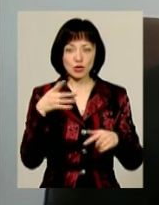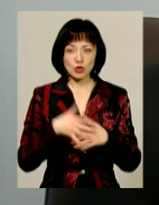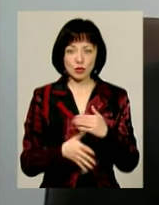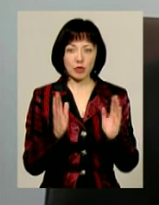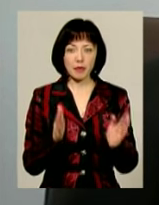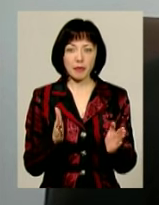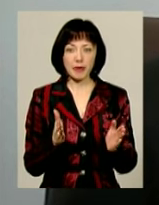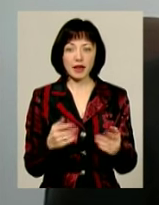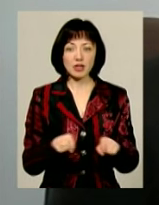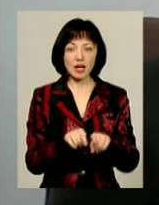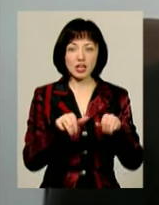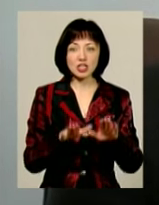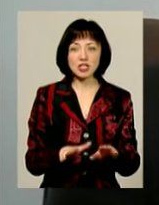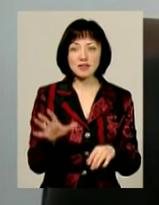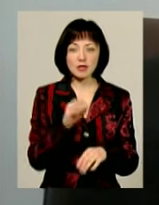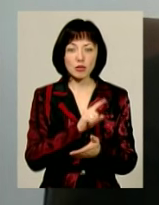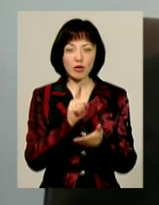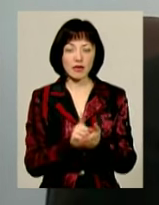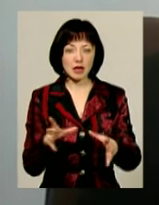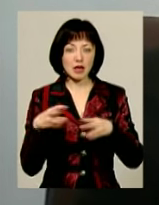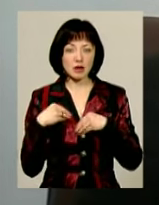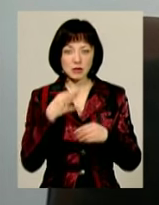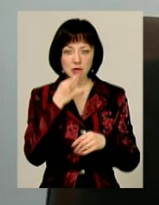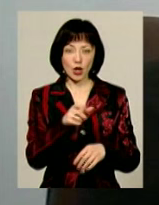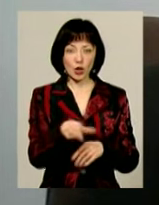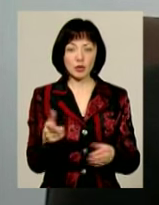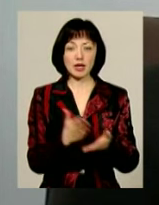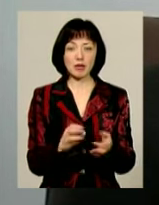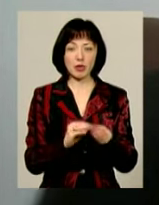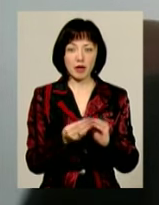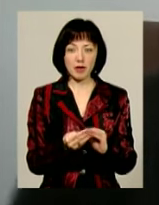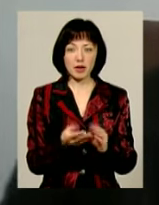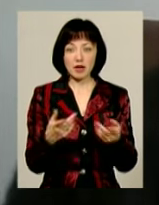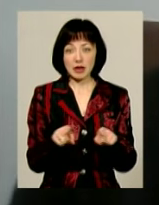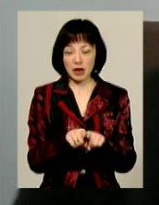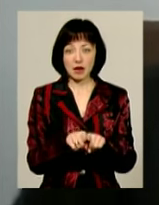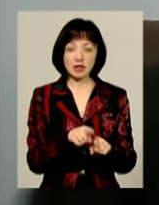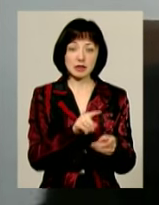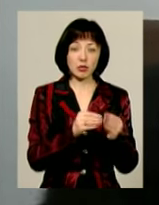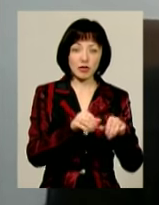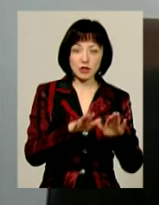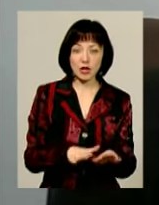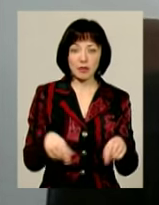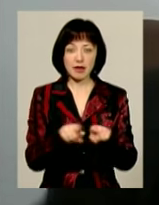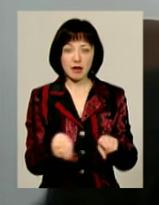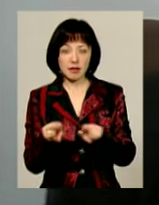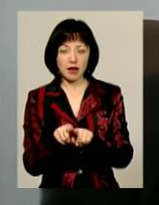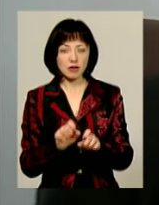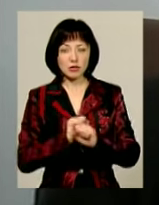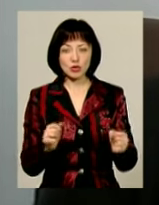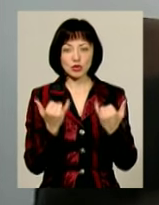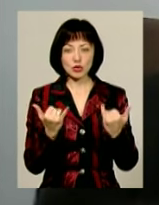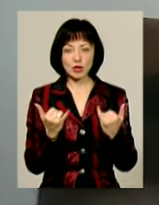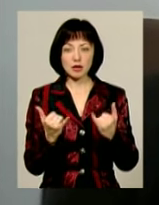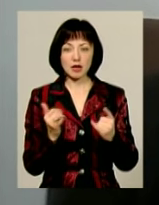зрозуміло, вийшли отаке рішення, і ми всі повинні разом сказати: люди, оці проблеми ми так рішаємо, а ці проблеми ми отак рішимо. Ну не можна